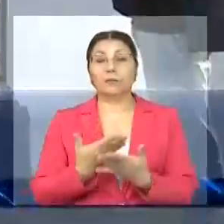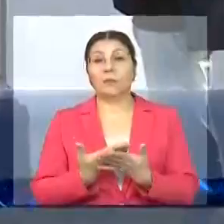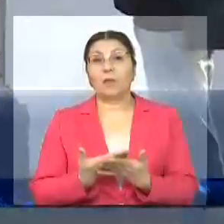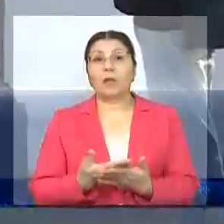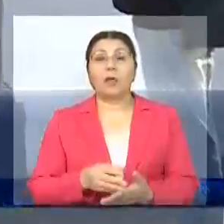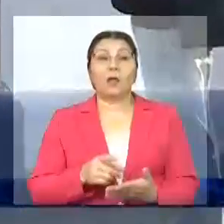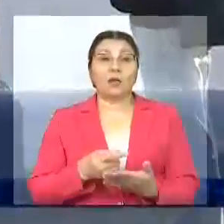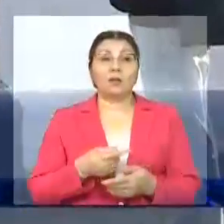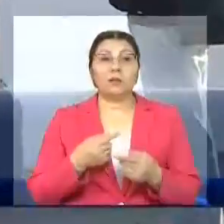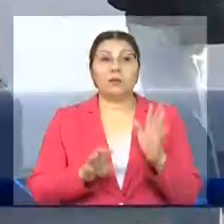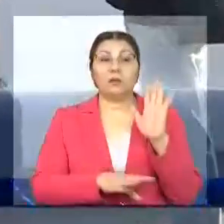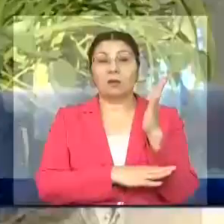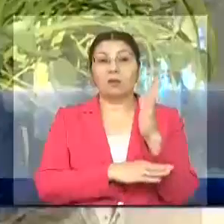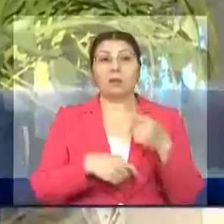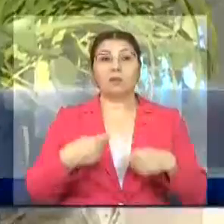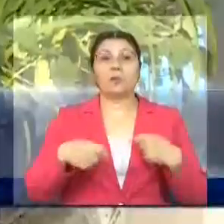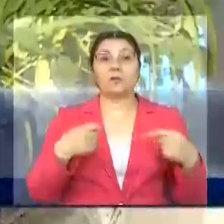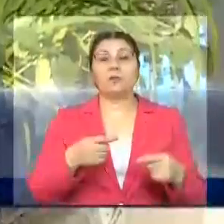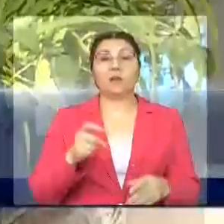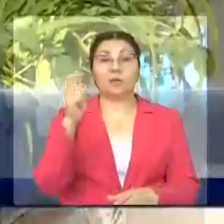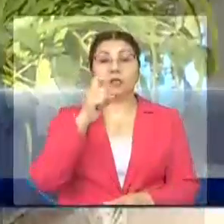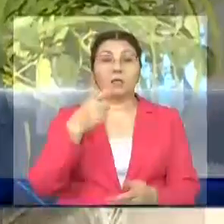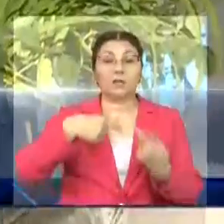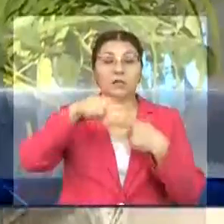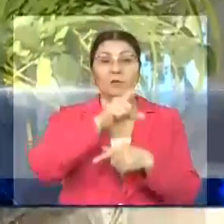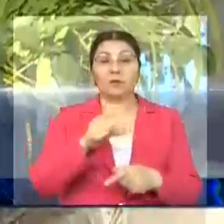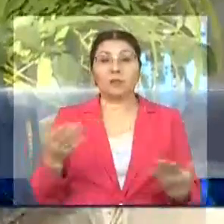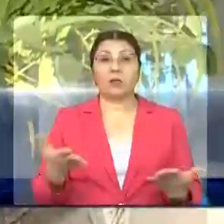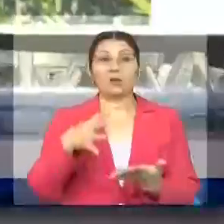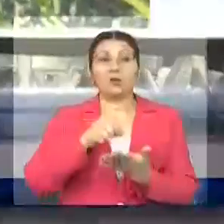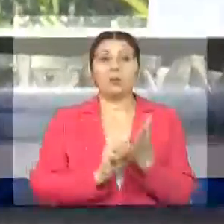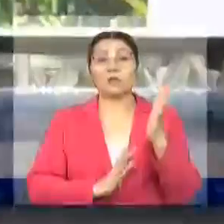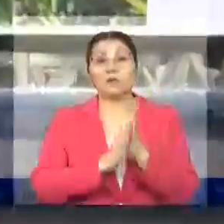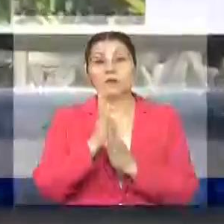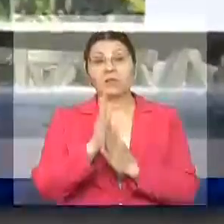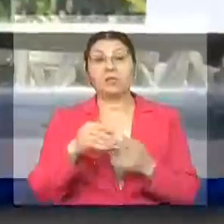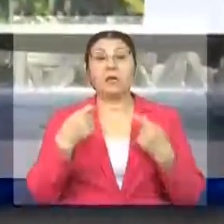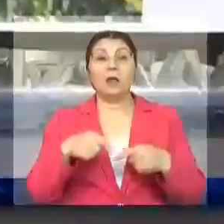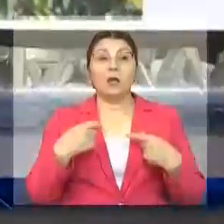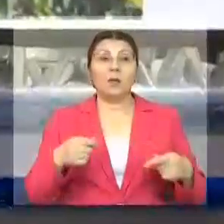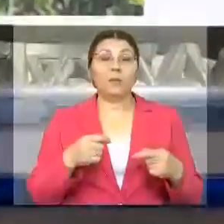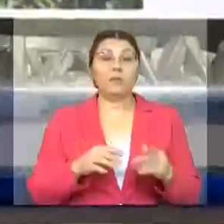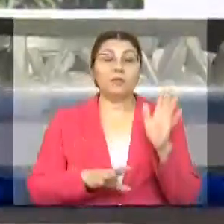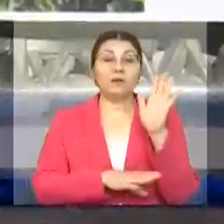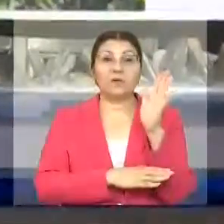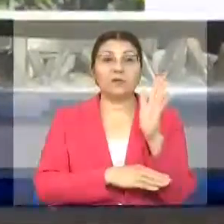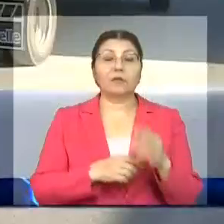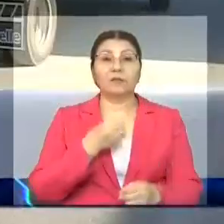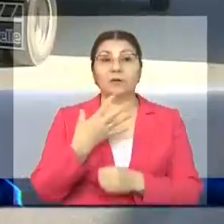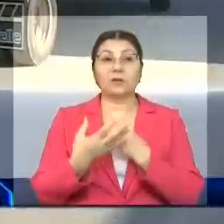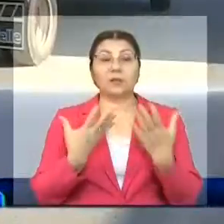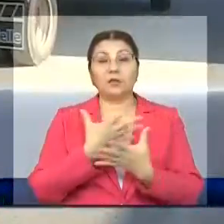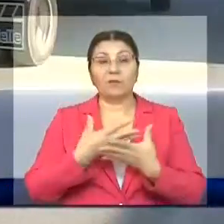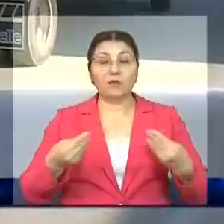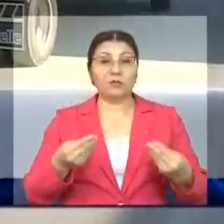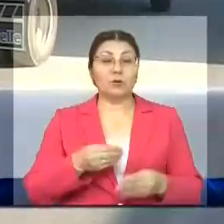свою зеленую продукцию представили хозяйства, индивидуальные предприниматели, которые занимаются выращиванием и реализацией саженцев. Как подчеркивают специалисты, весной